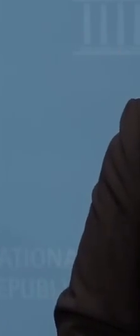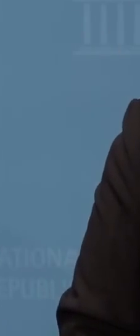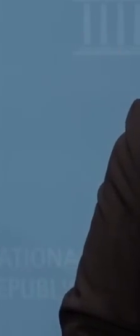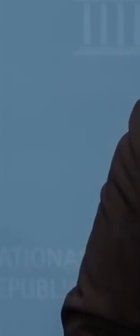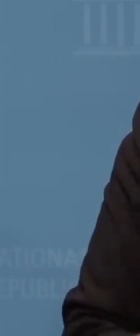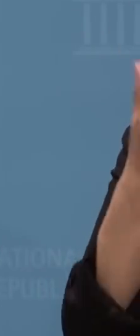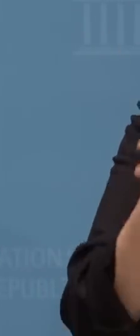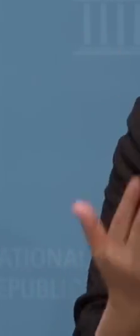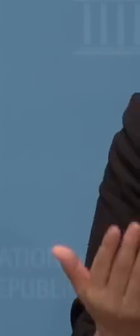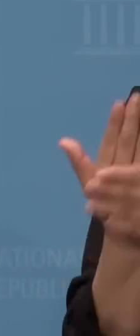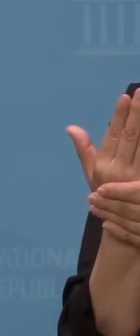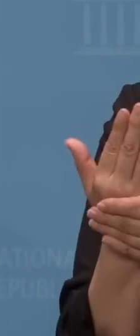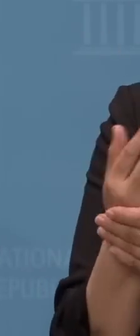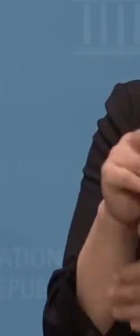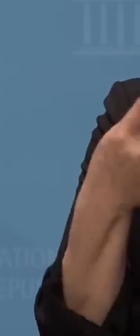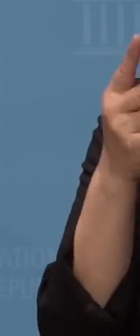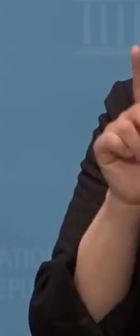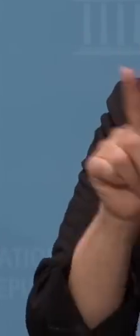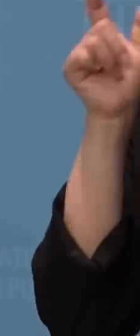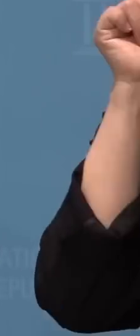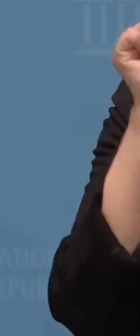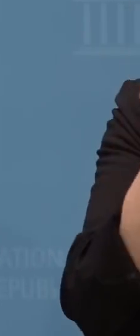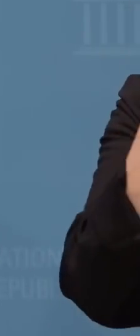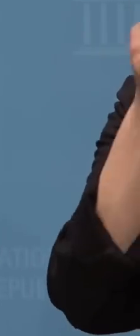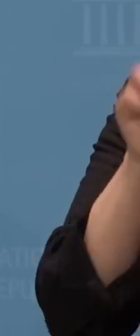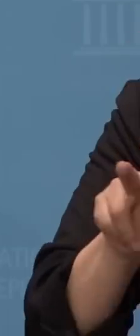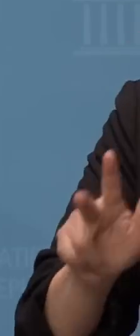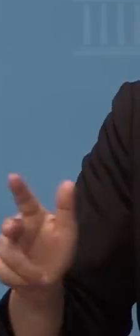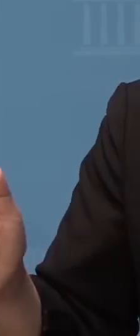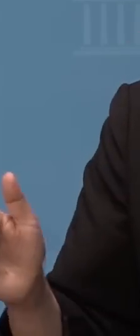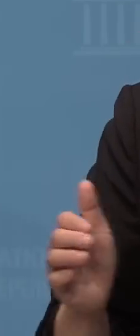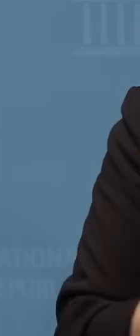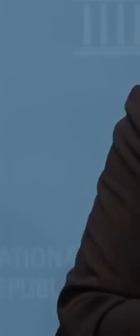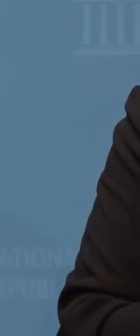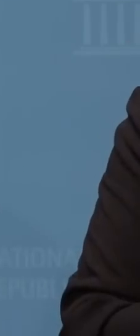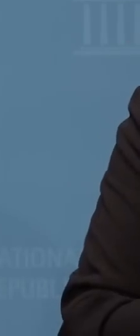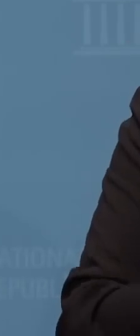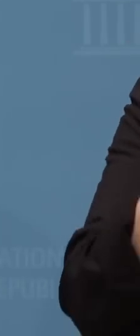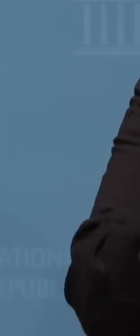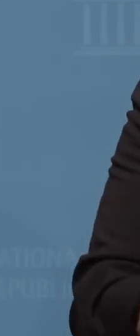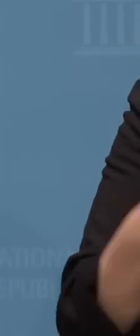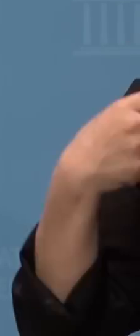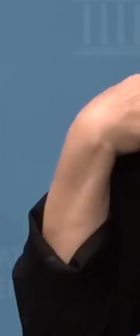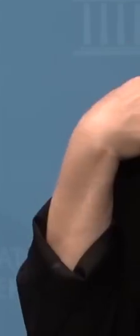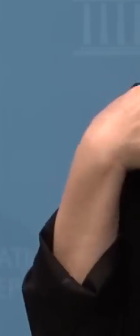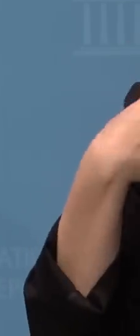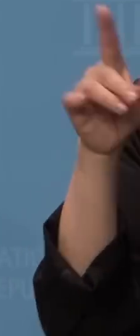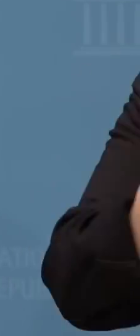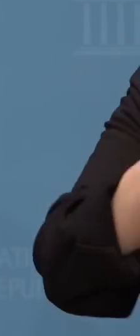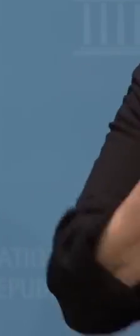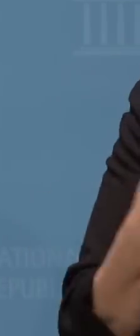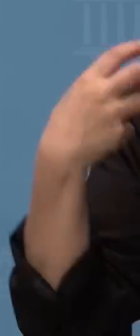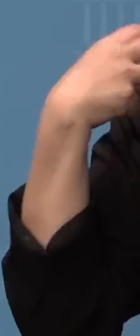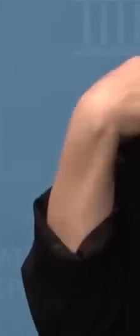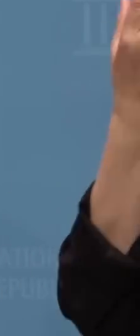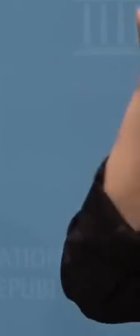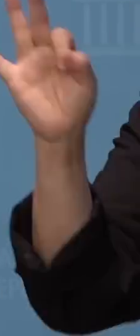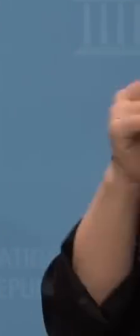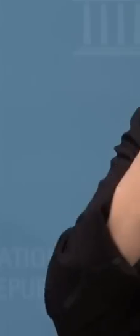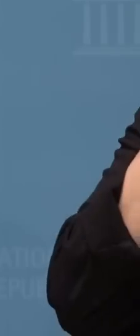이태원 참사가 발생한 지 200일 가까이 되는 지금까지도 윤석열 정부는 단 하나의 책임도 인정하지 않고